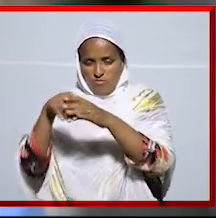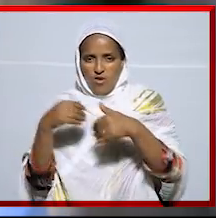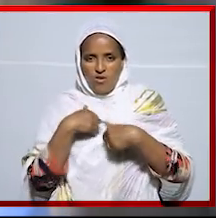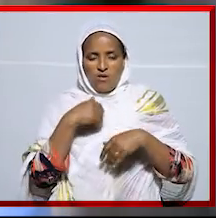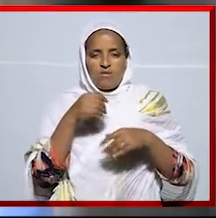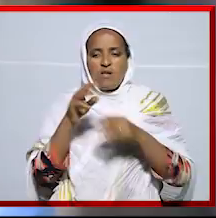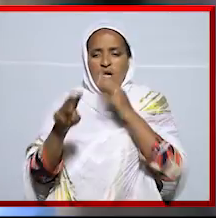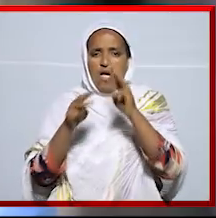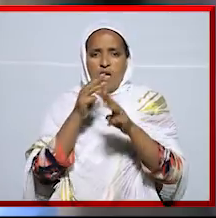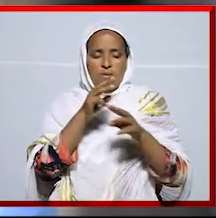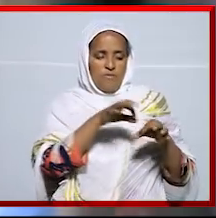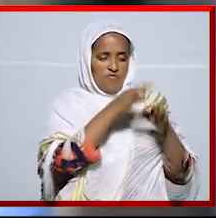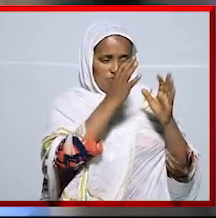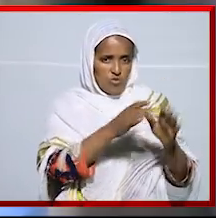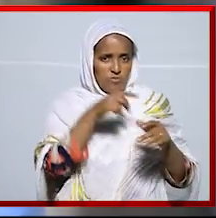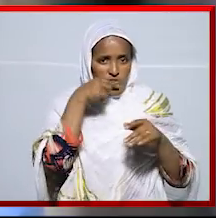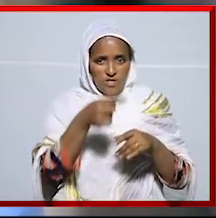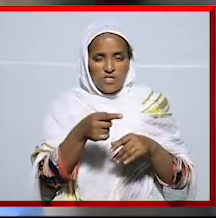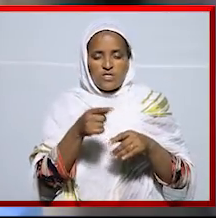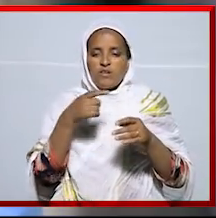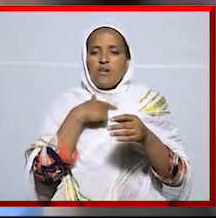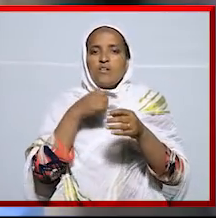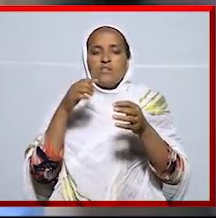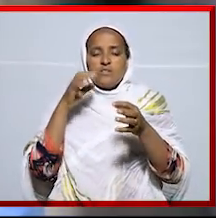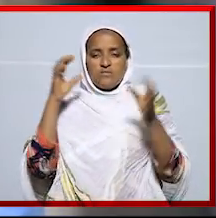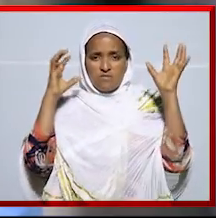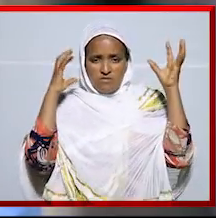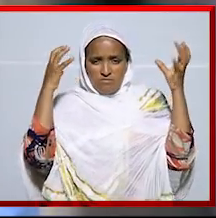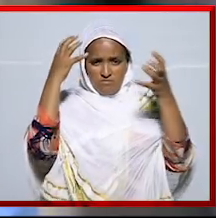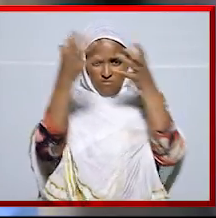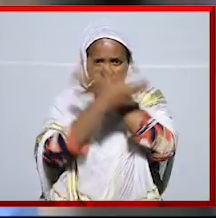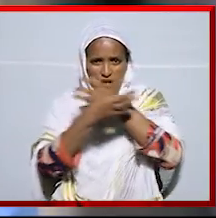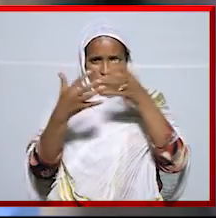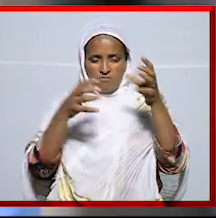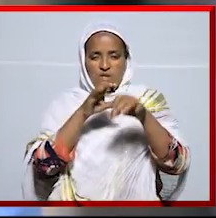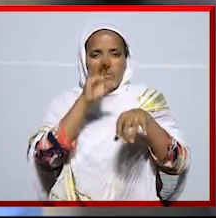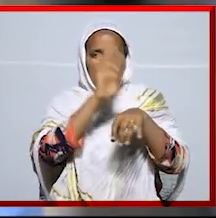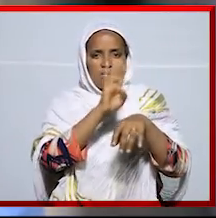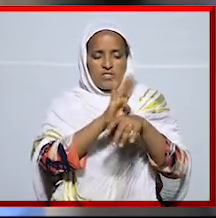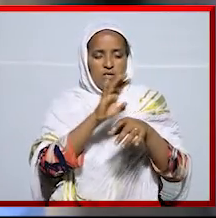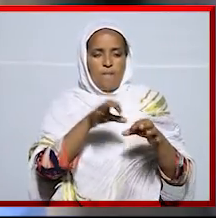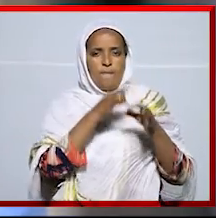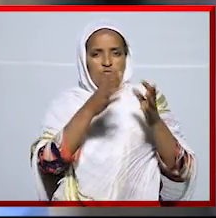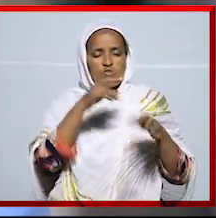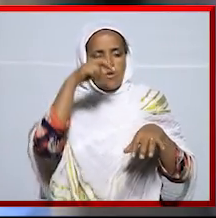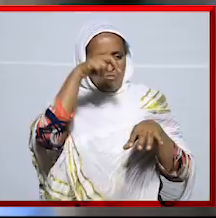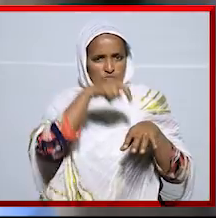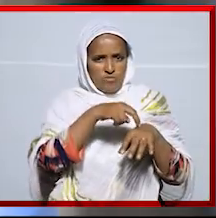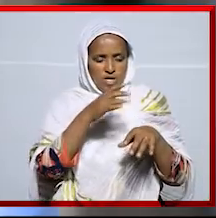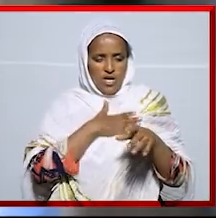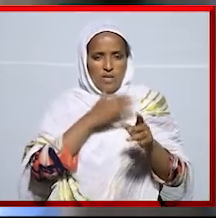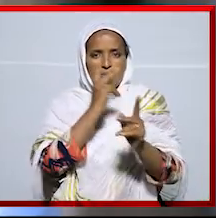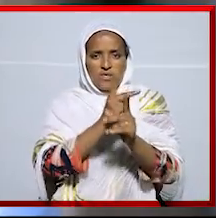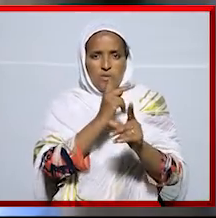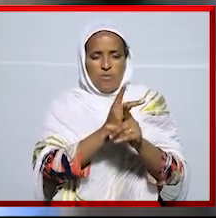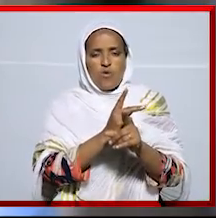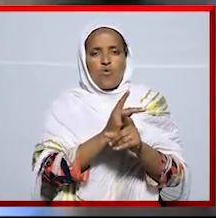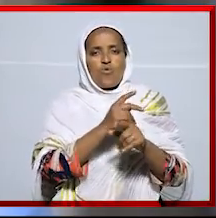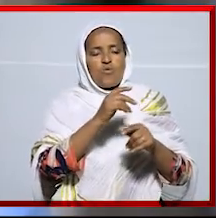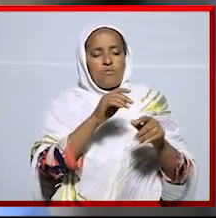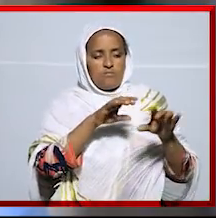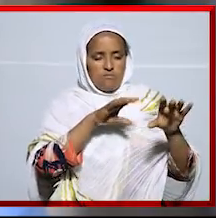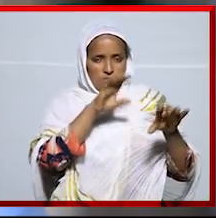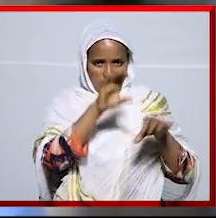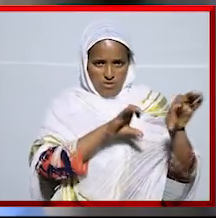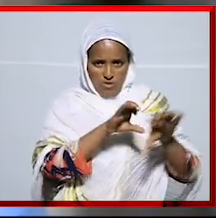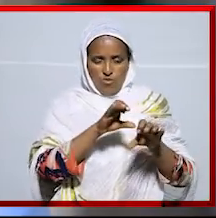ጋር ጫት እየተጠቀምኩ ሲጋራ እያጨስኩኝ ቤተክርስቲያን ብሄድ አይምሮ የማይፈቅድልኝ ከሆነ አልሄድም ማለት ነው። ያንን ነገር ትቼ ወደ መንፈሳዊነት ብቻ እመጣለሁ።